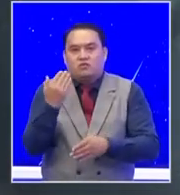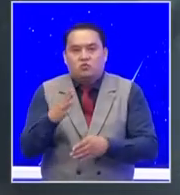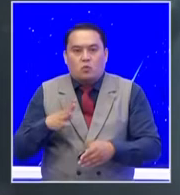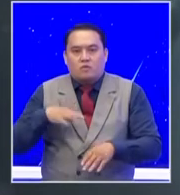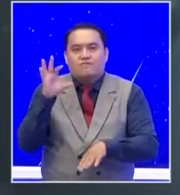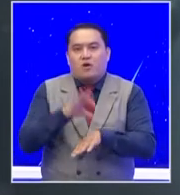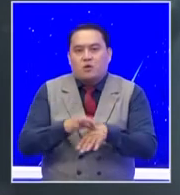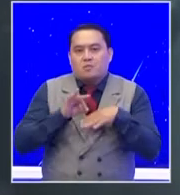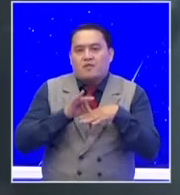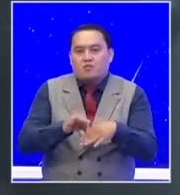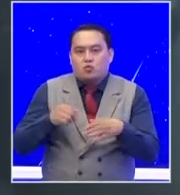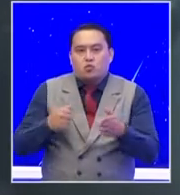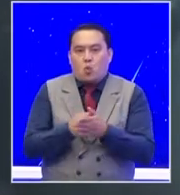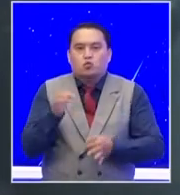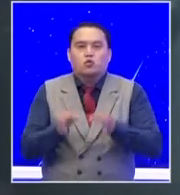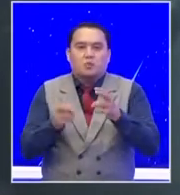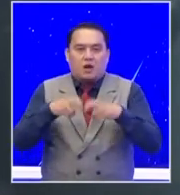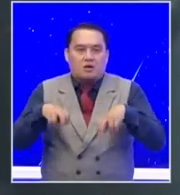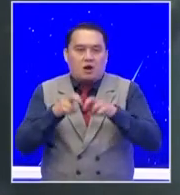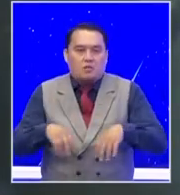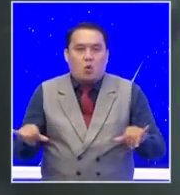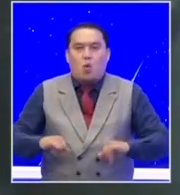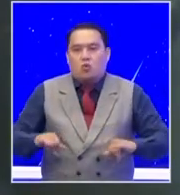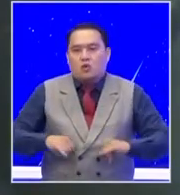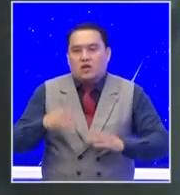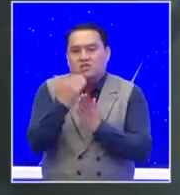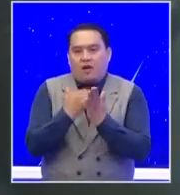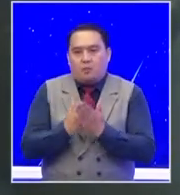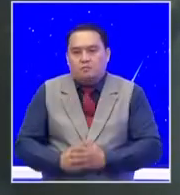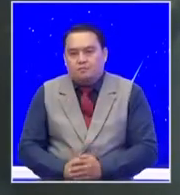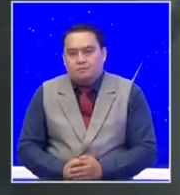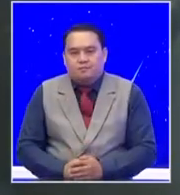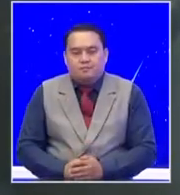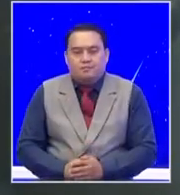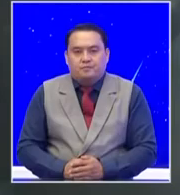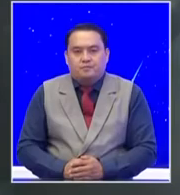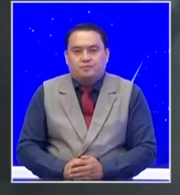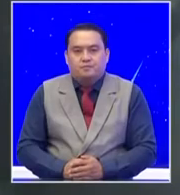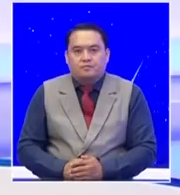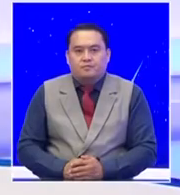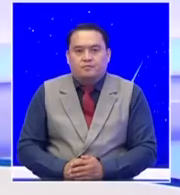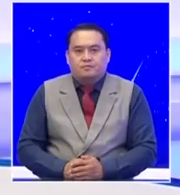данному факту проводится досудебное разбирательство по статье «Хулиганство».